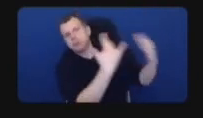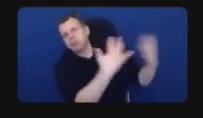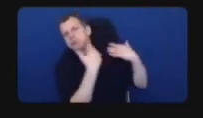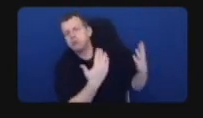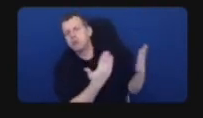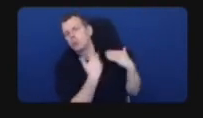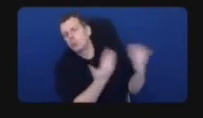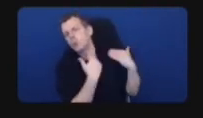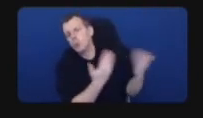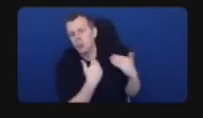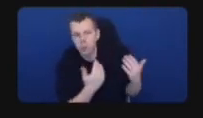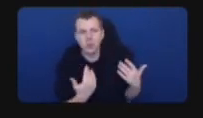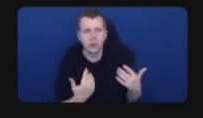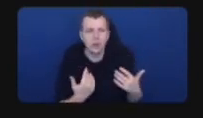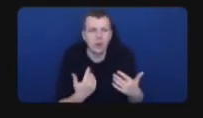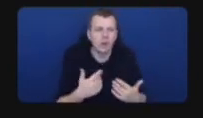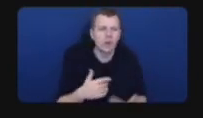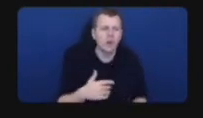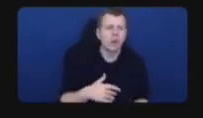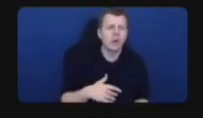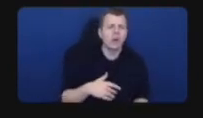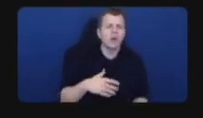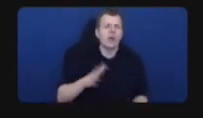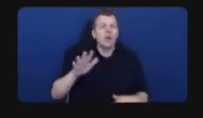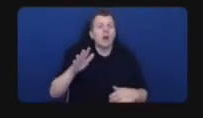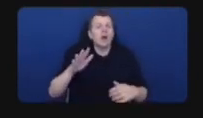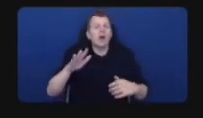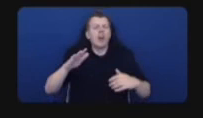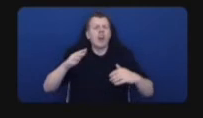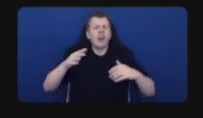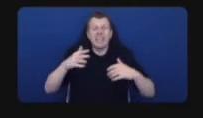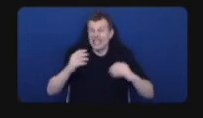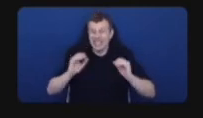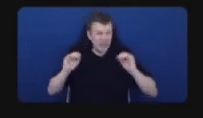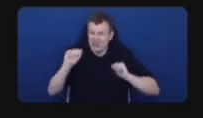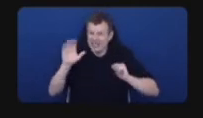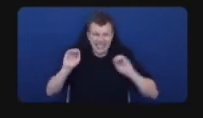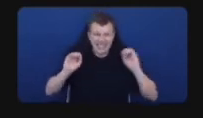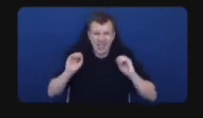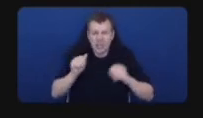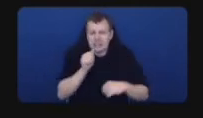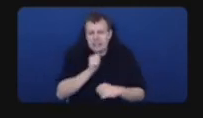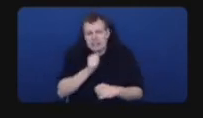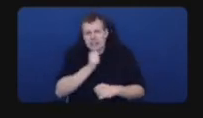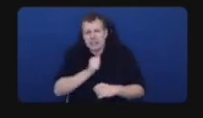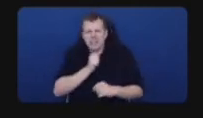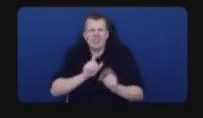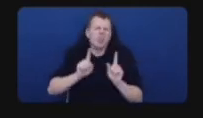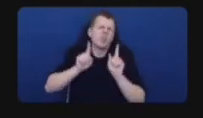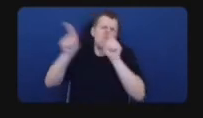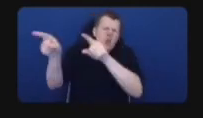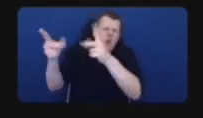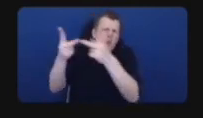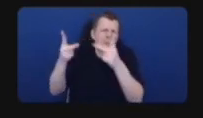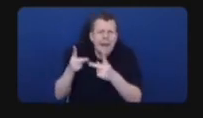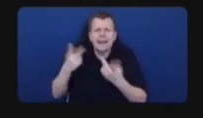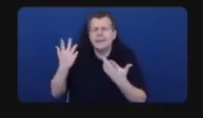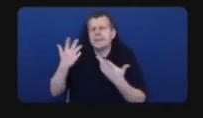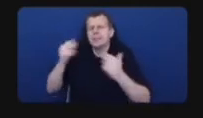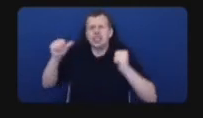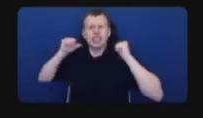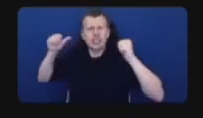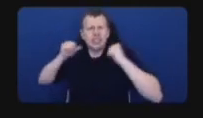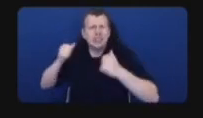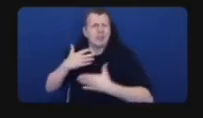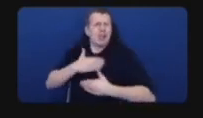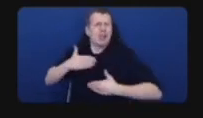开窗透气。 That could be a rec center or a spray gun. 或者可以去在